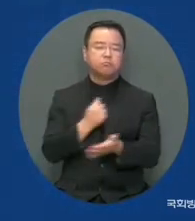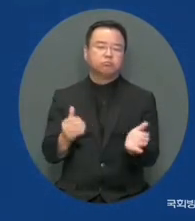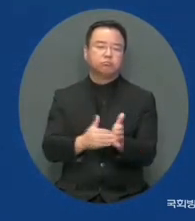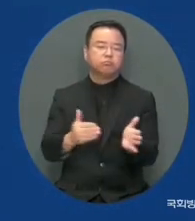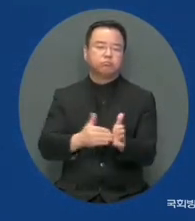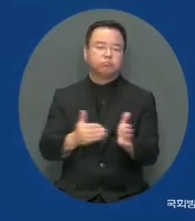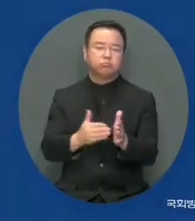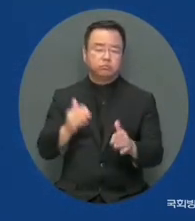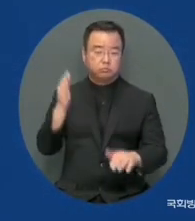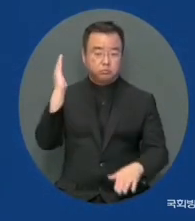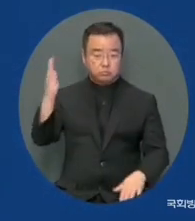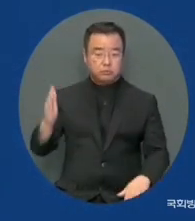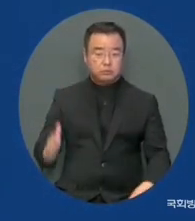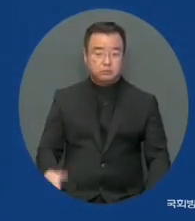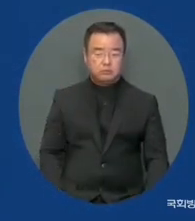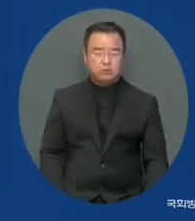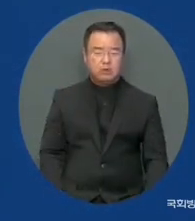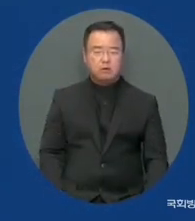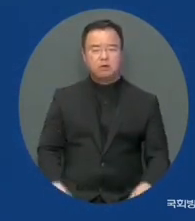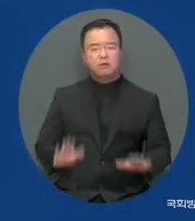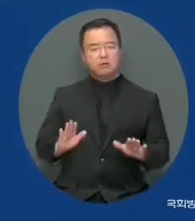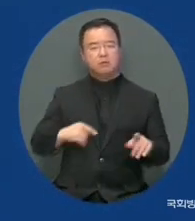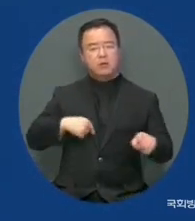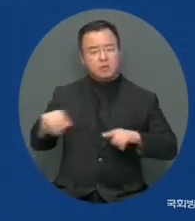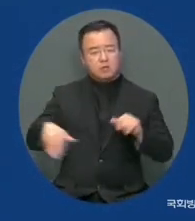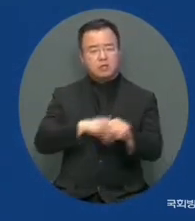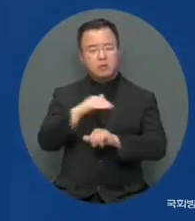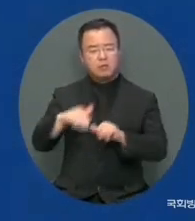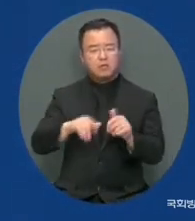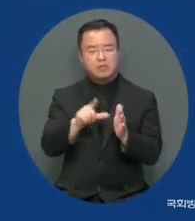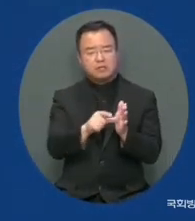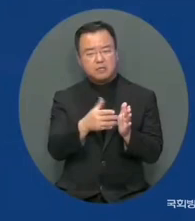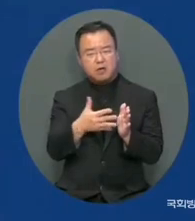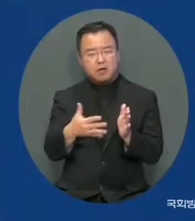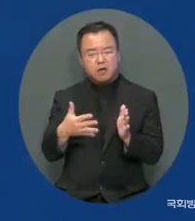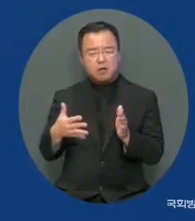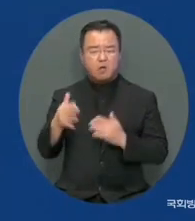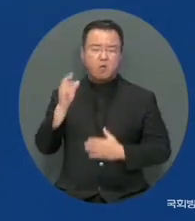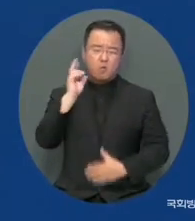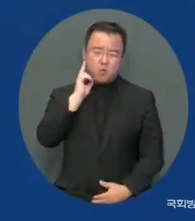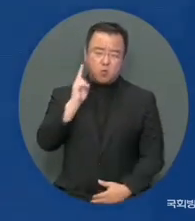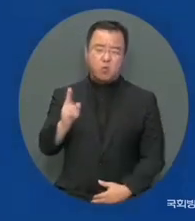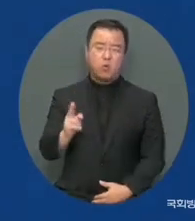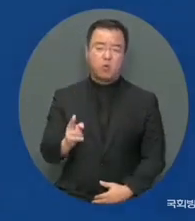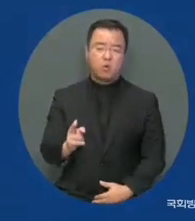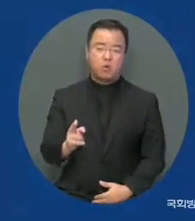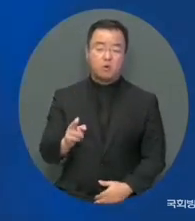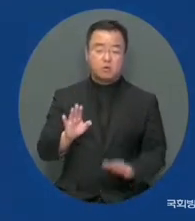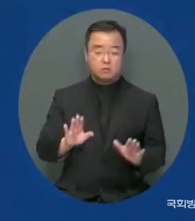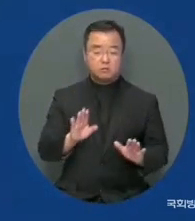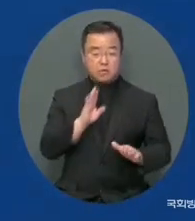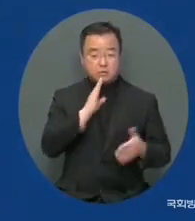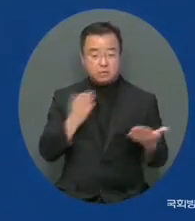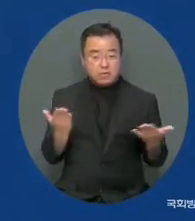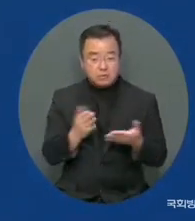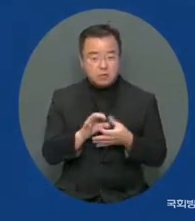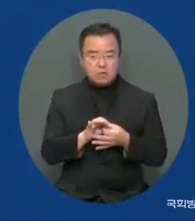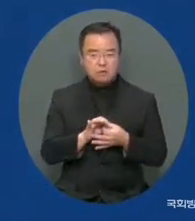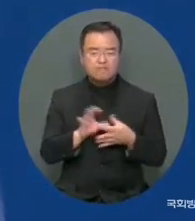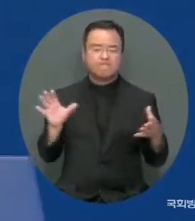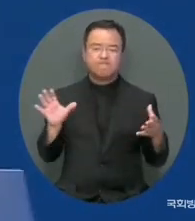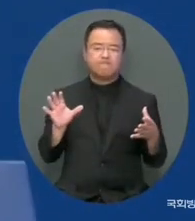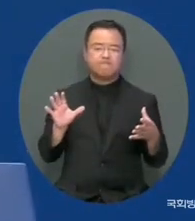것입니다. 이런 정치 풍도는 날이 갈수록 심해지고 있습니다. 이제 사실 여부를 떠나서